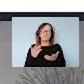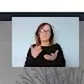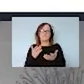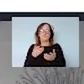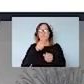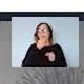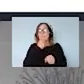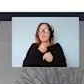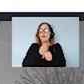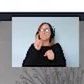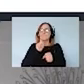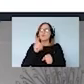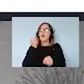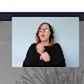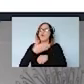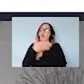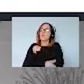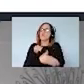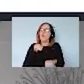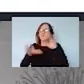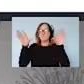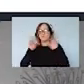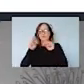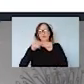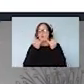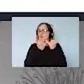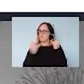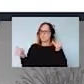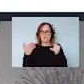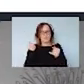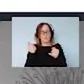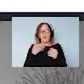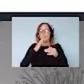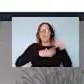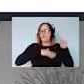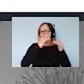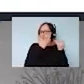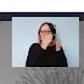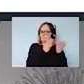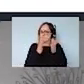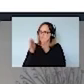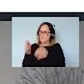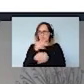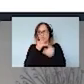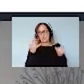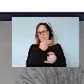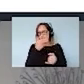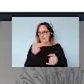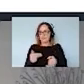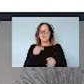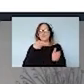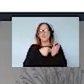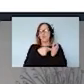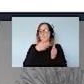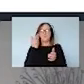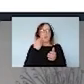te prace takie końcowe były bardzo, bardzo różne i bardzo takie rozbudowane tematycznie, więc tutaj